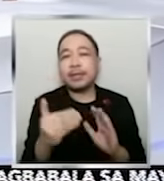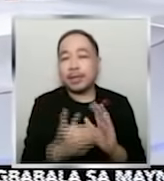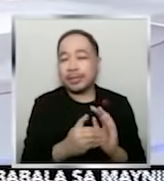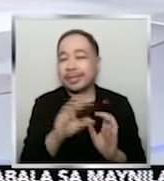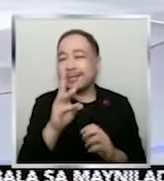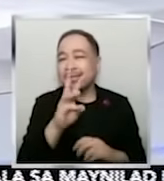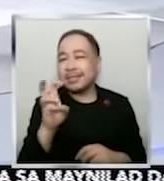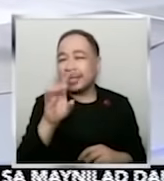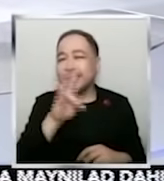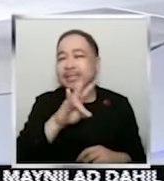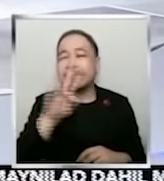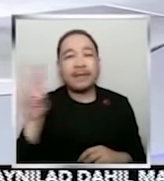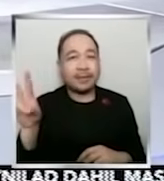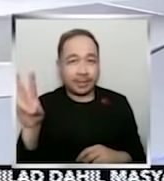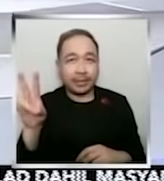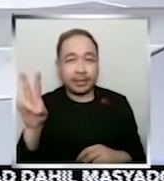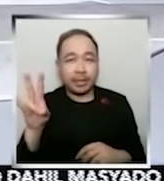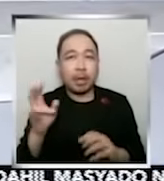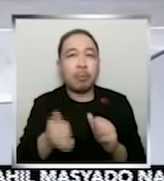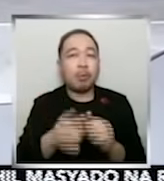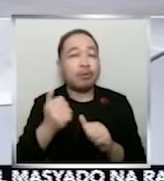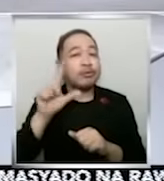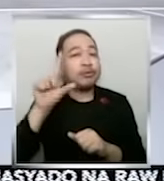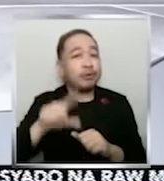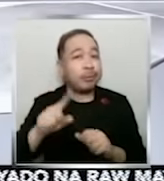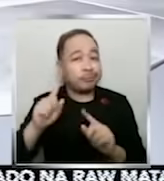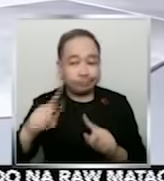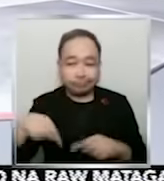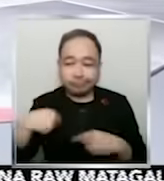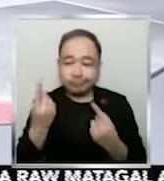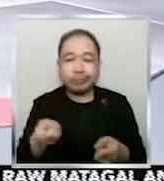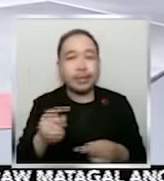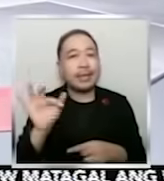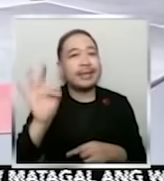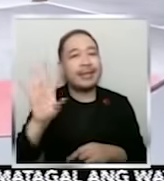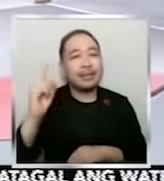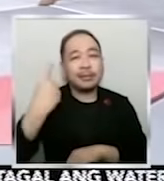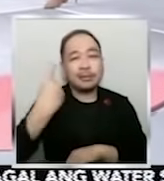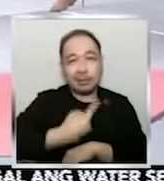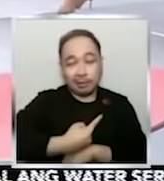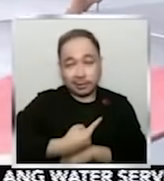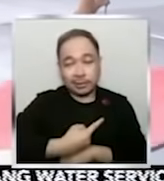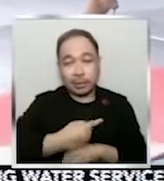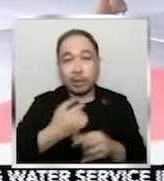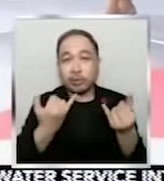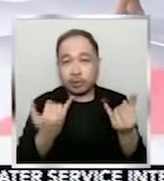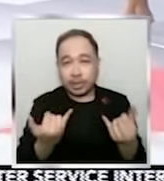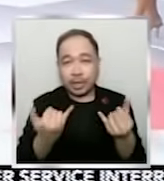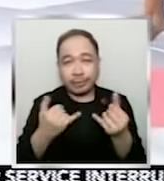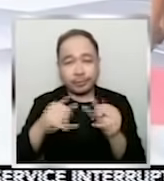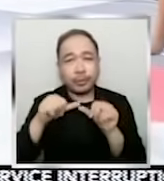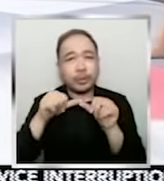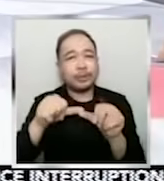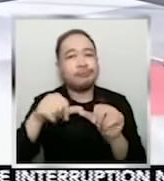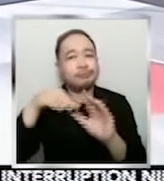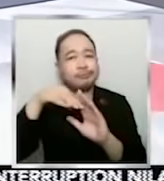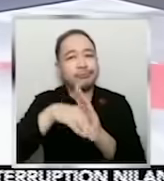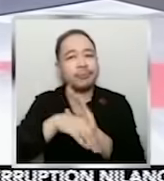17,677 po yan, pinakamababa sa nakalipas na 19 na araw. At dahil dyan, bumaba pa sa